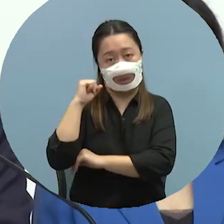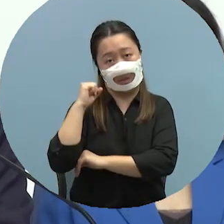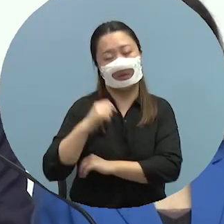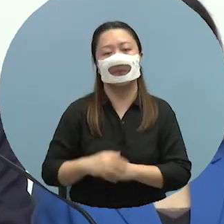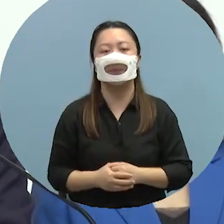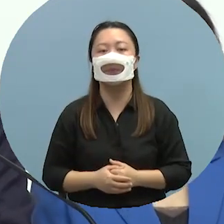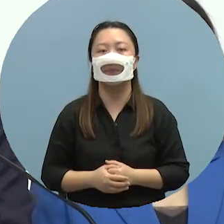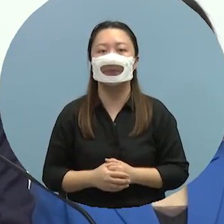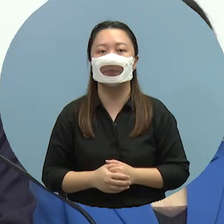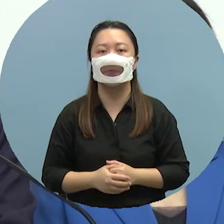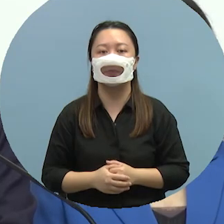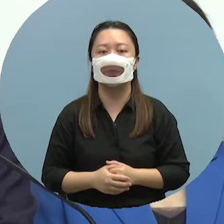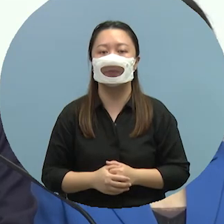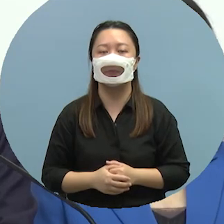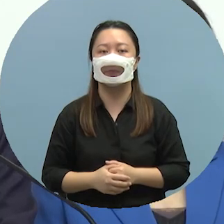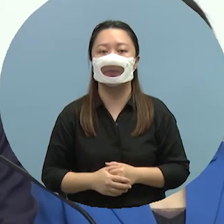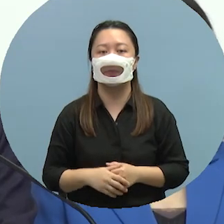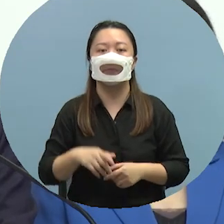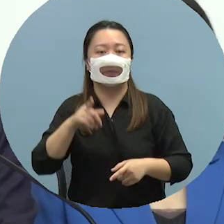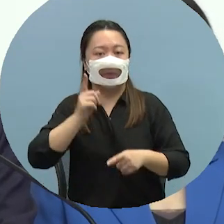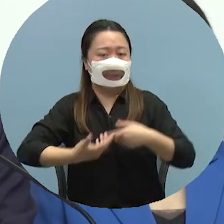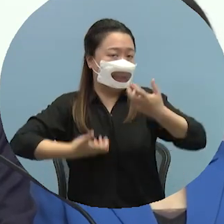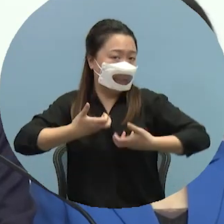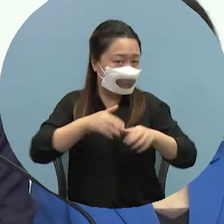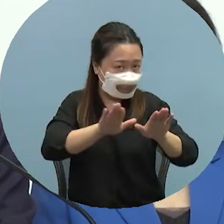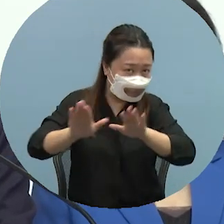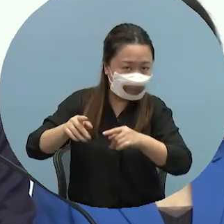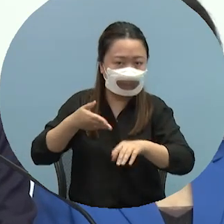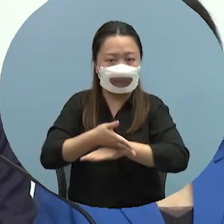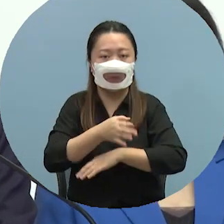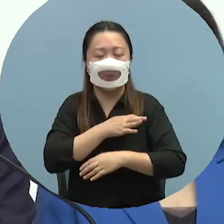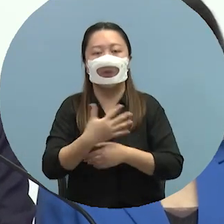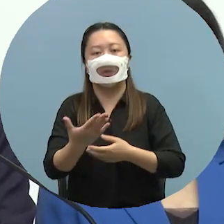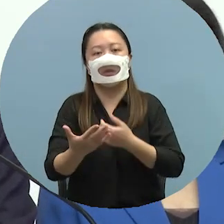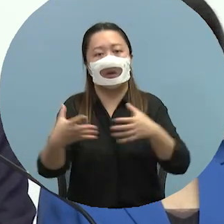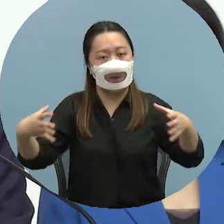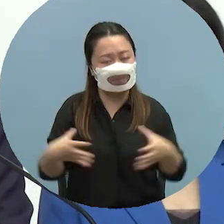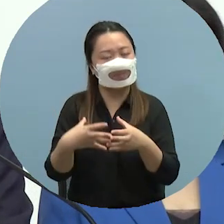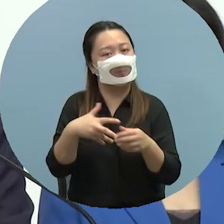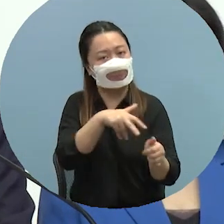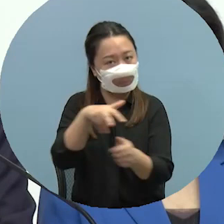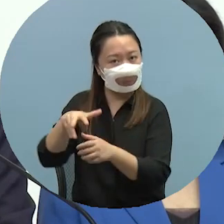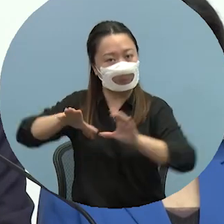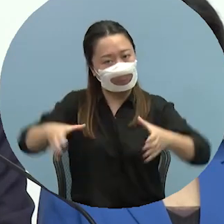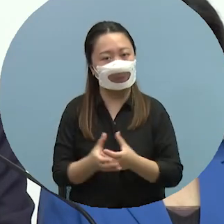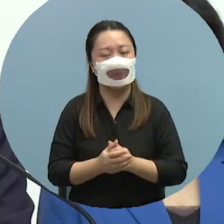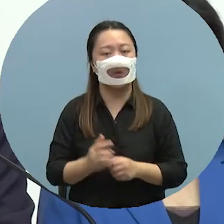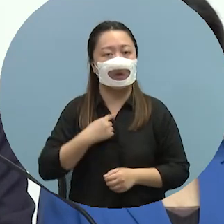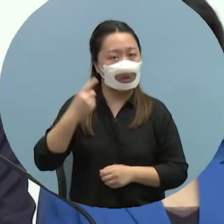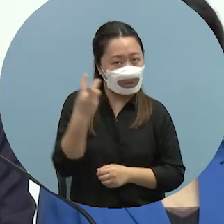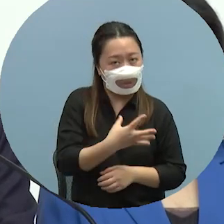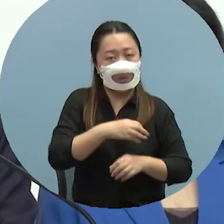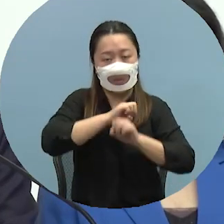力、熱誠服務社會的人士加入管治團隊。我多次提